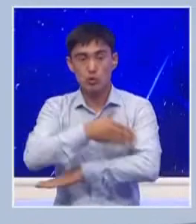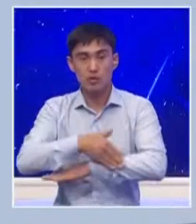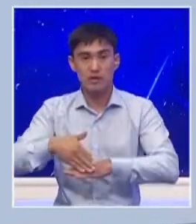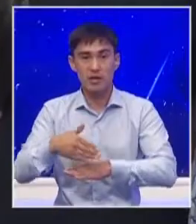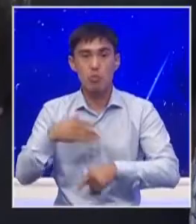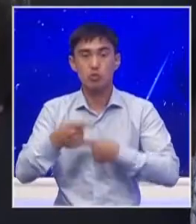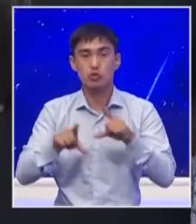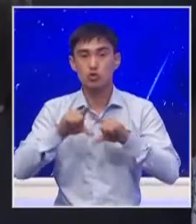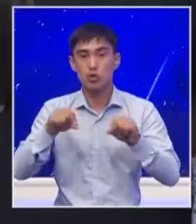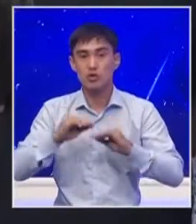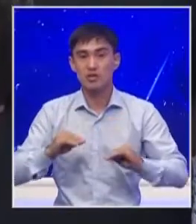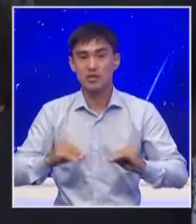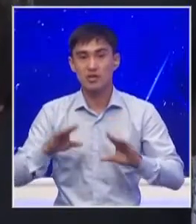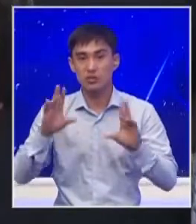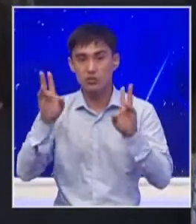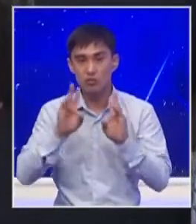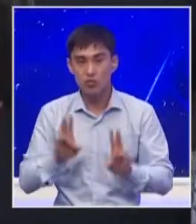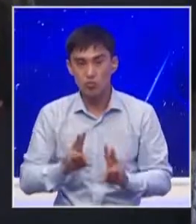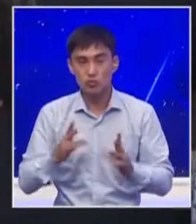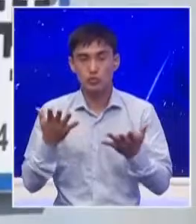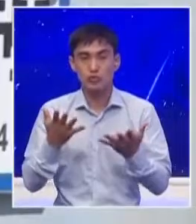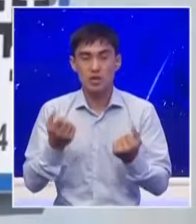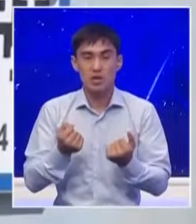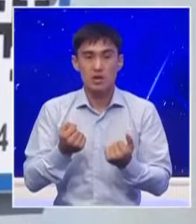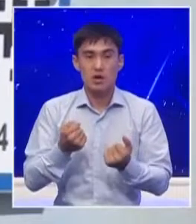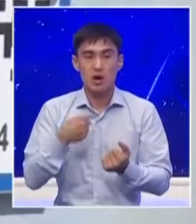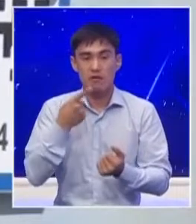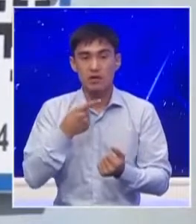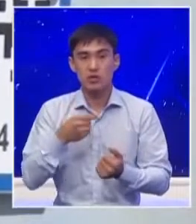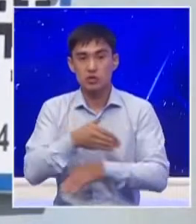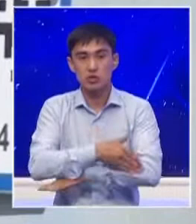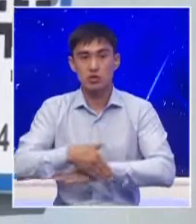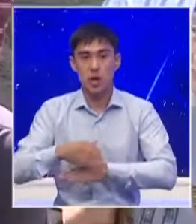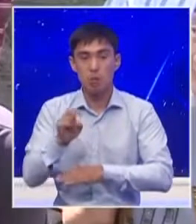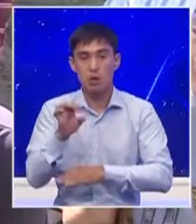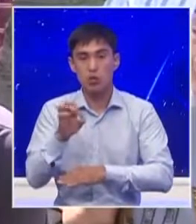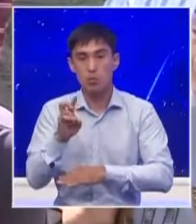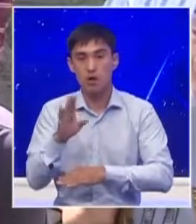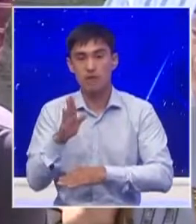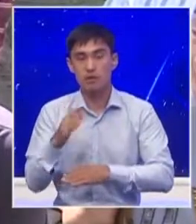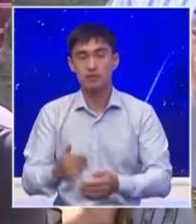после школы дети вынуждены идти в кромешной тьме негодует жительница улица абая кунанбаева